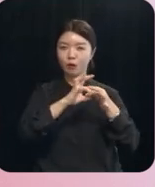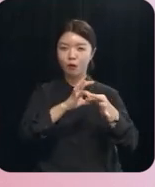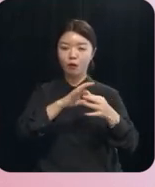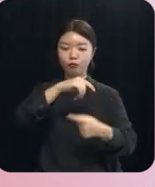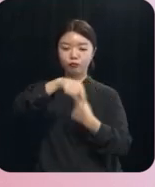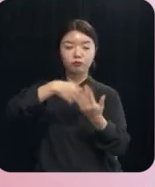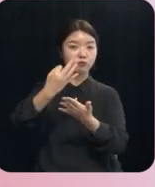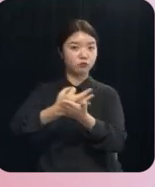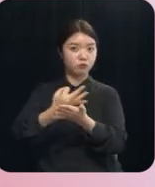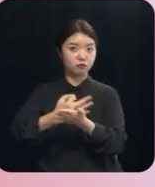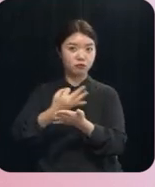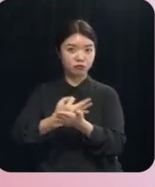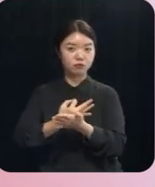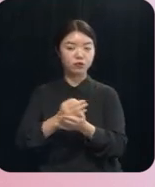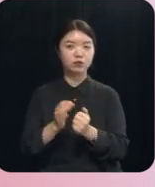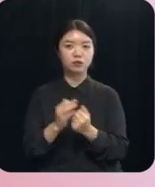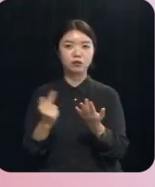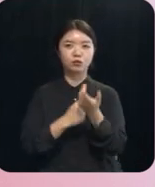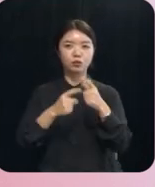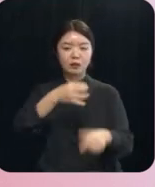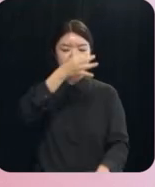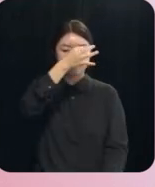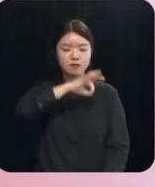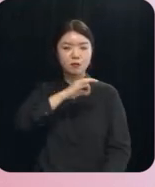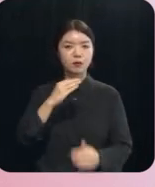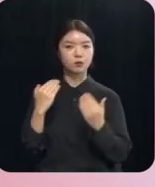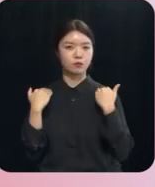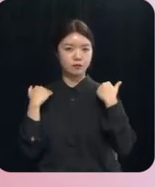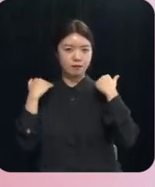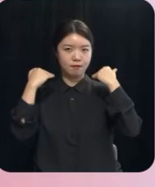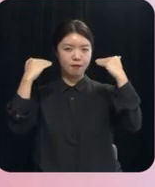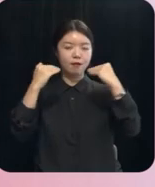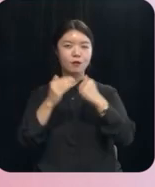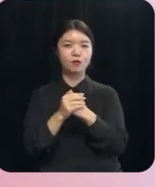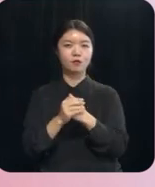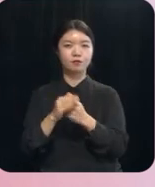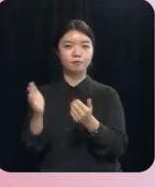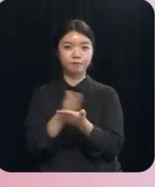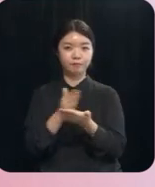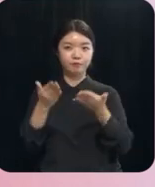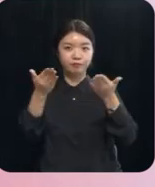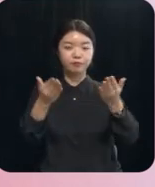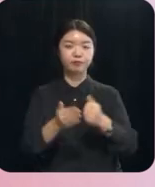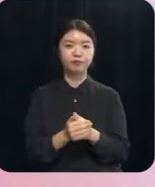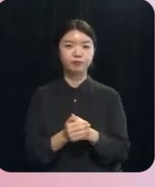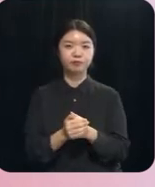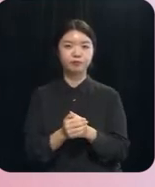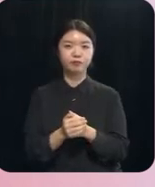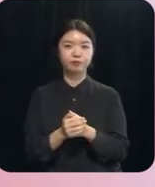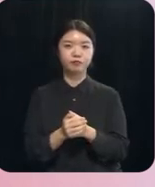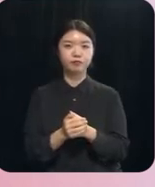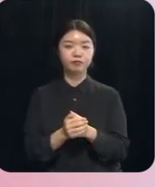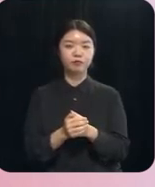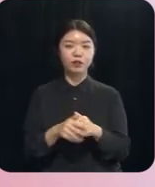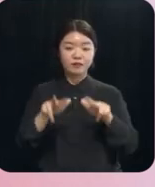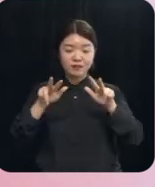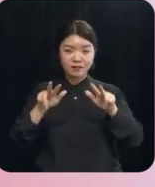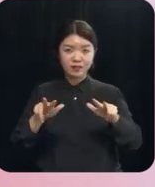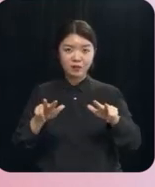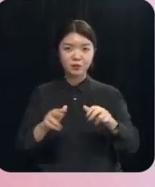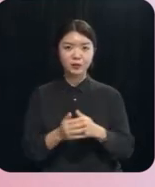수익을 제주도의 이익과 성장으로 귀속시키도록 하겠습니다. 정쟁만 이살지 말고